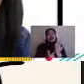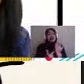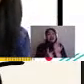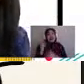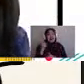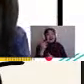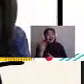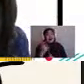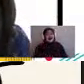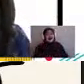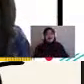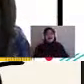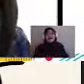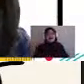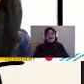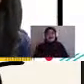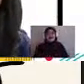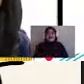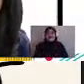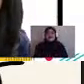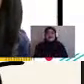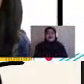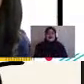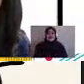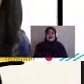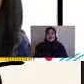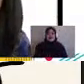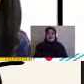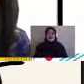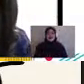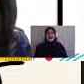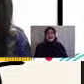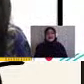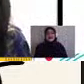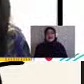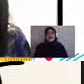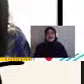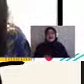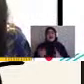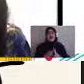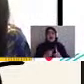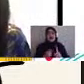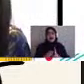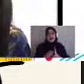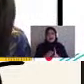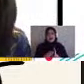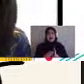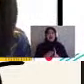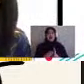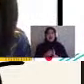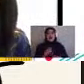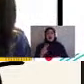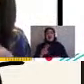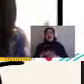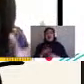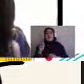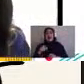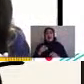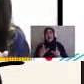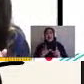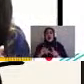slide-nya mungkin. Yang pertama, perlu diingat-ingat jangan menggunakan Wi-Fi publik. Sebisa mungkin kita